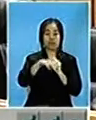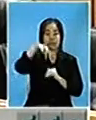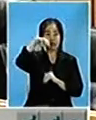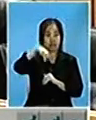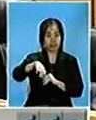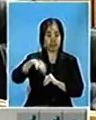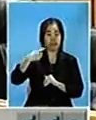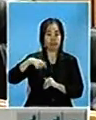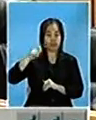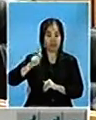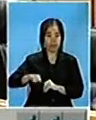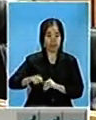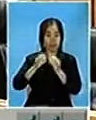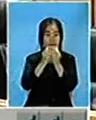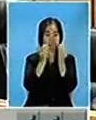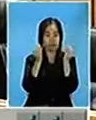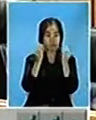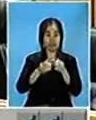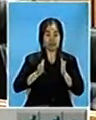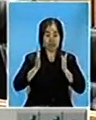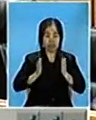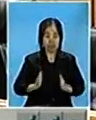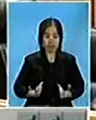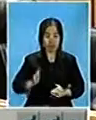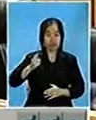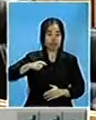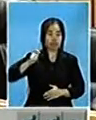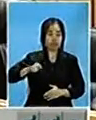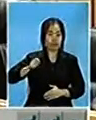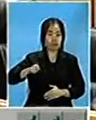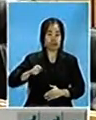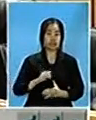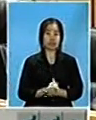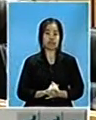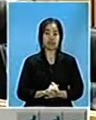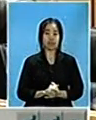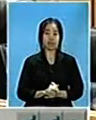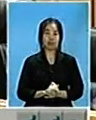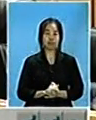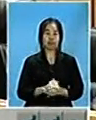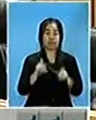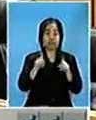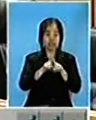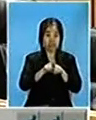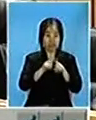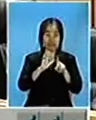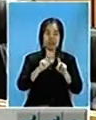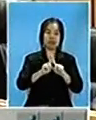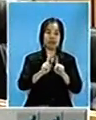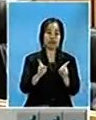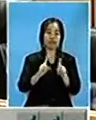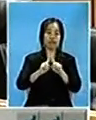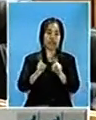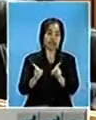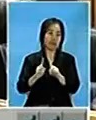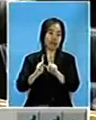ศาลรัฐธรรมนูญตัวบุคคลของตุลาการศาลรัฐธรรมนูญไม่ใช่สิ่งเดียวกันครับเป็นคนละสิ่ง